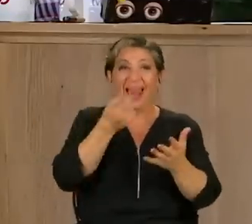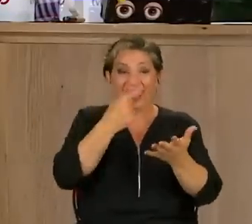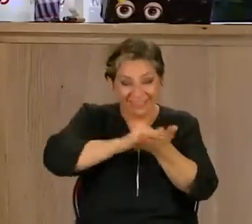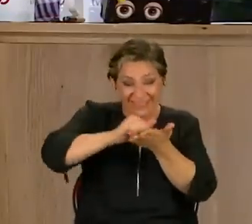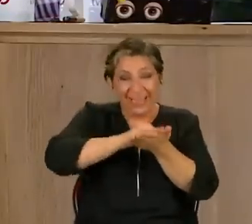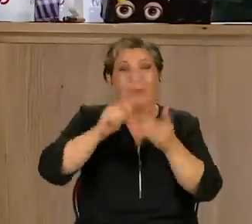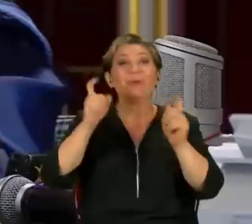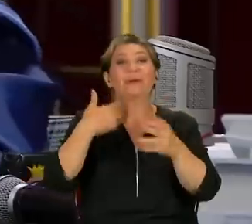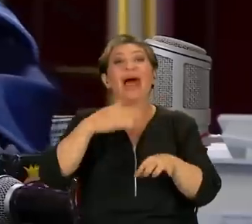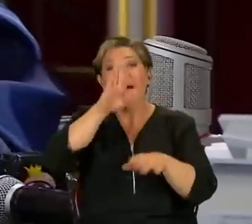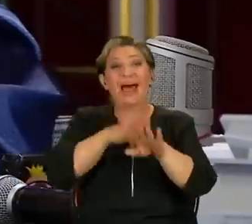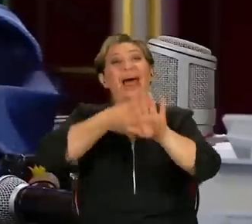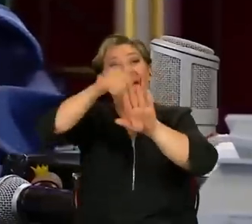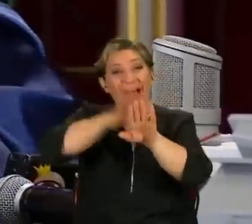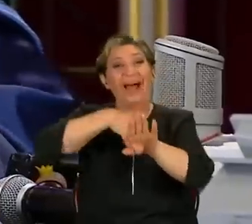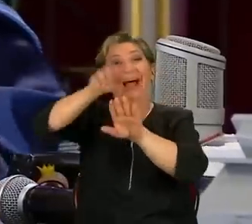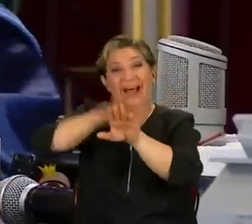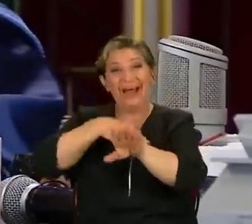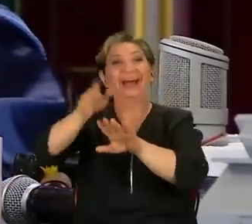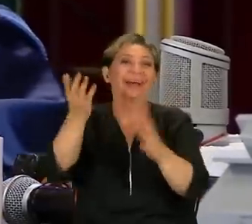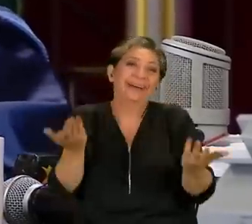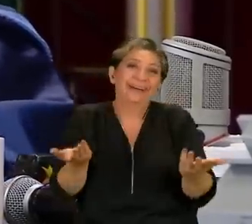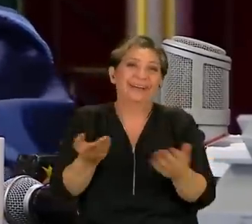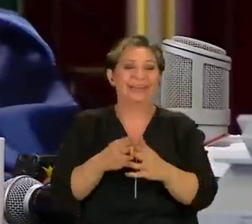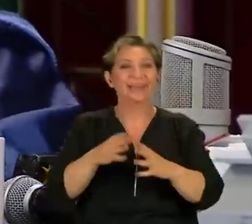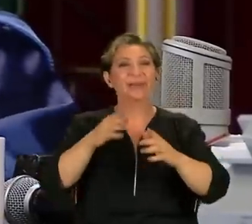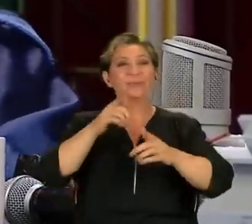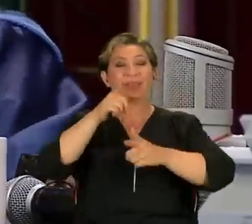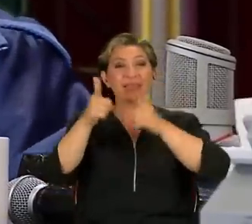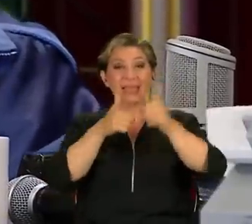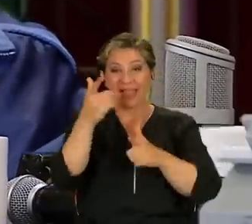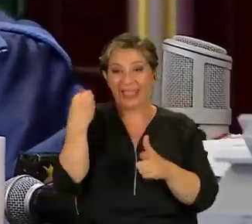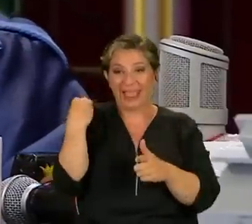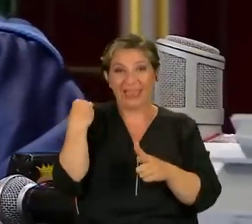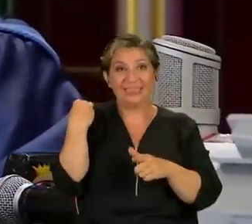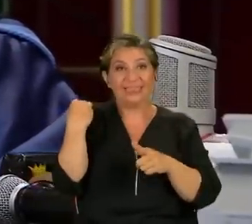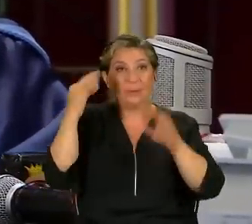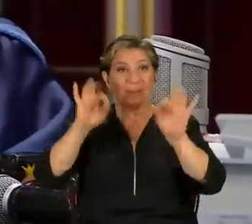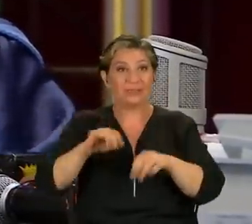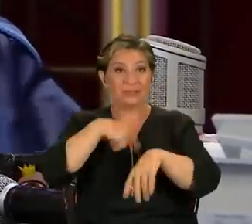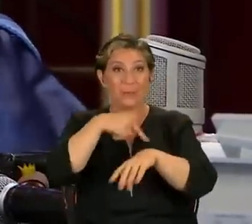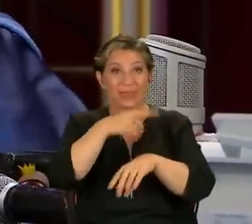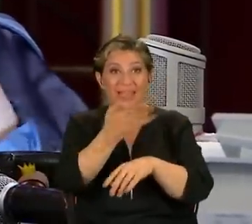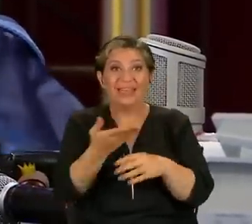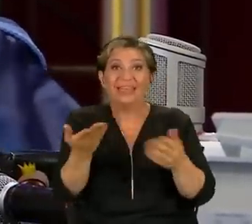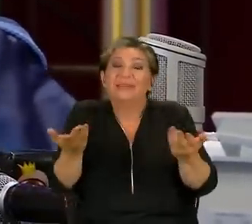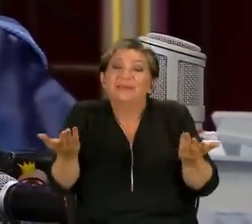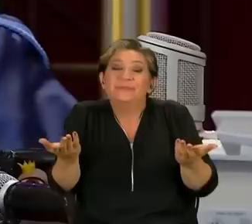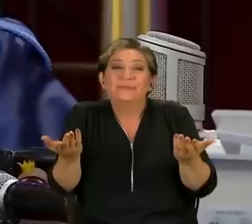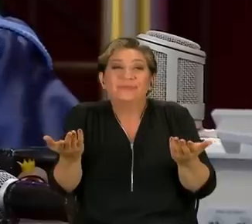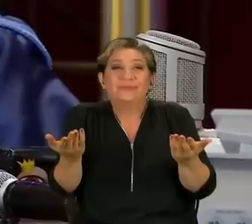çalıştım. Ya biliyorsun şimdi çok kliplerin yeni çekildiği dönemler. Tabii hani, tabii.